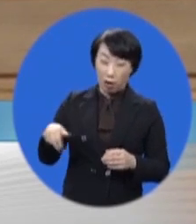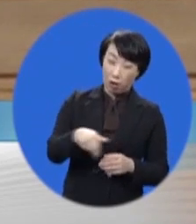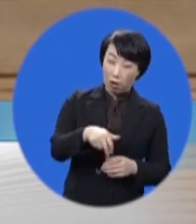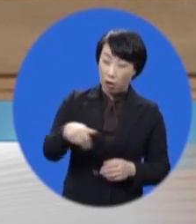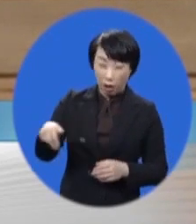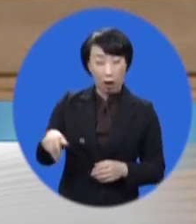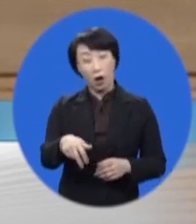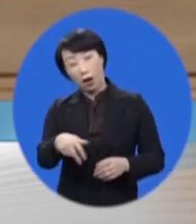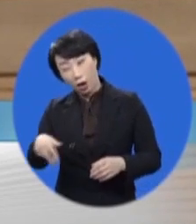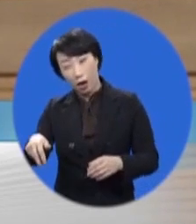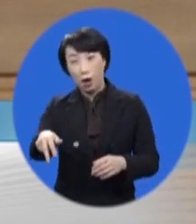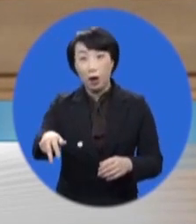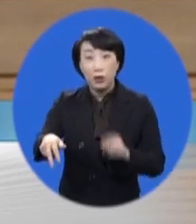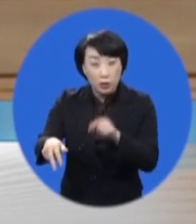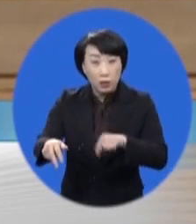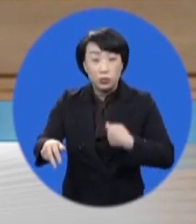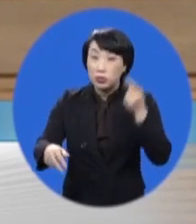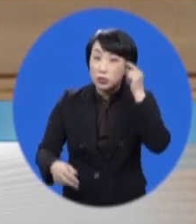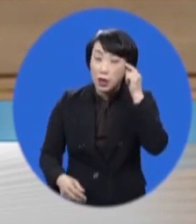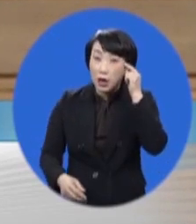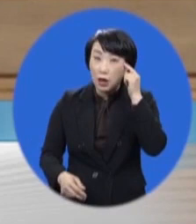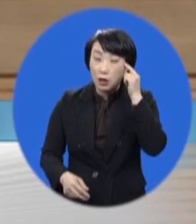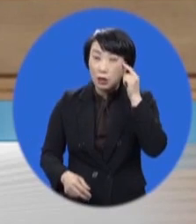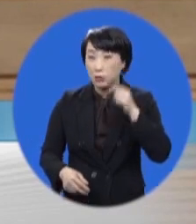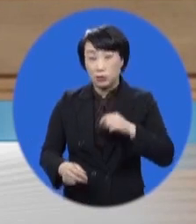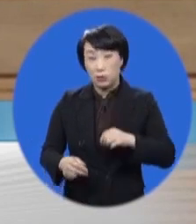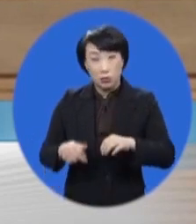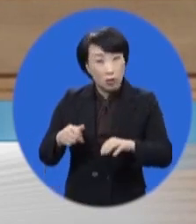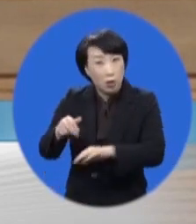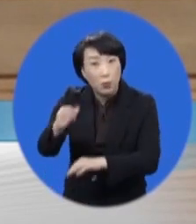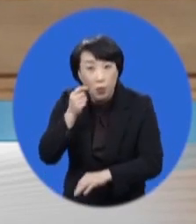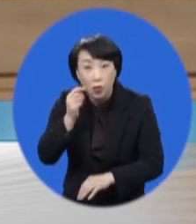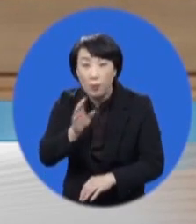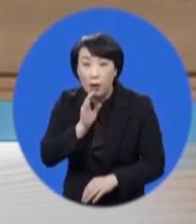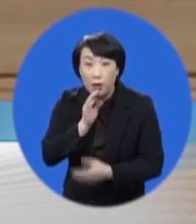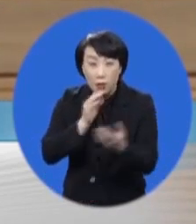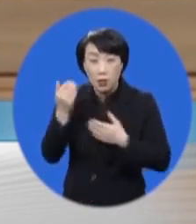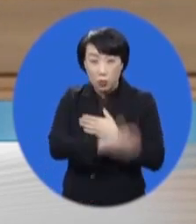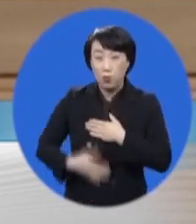보면 이게 스스로 자기 운동이 안 되고 운동이